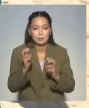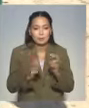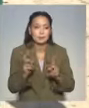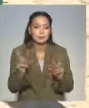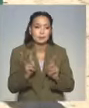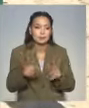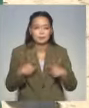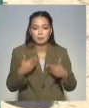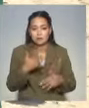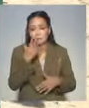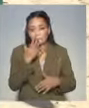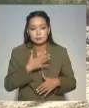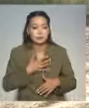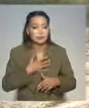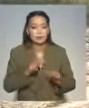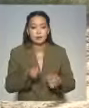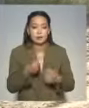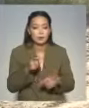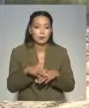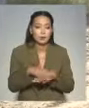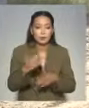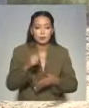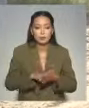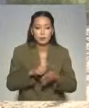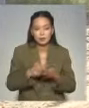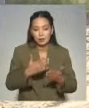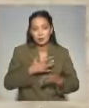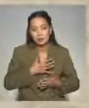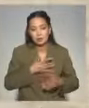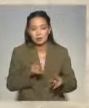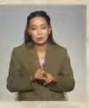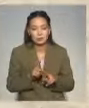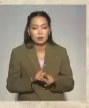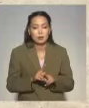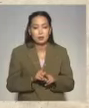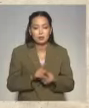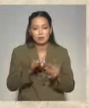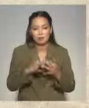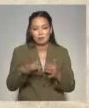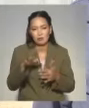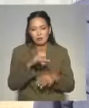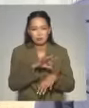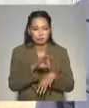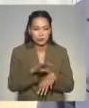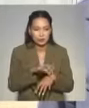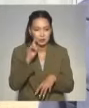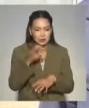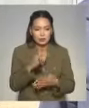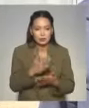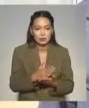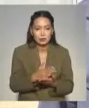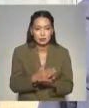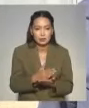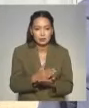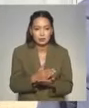кезде демалу мүмкін емес көрінеді. Соның салдарынан тыныс алу жолдары және тері аурулары көбейгенін айтады. Азанда